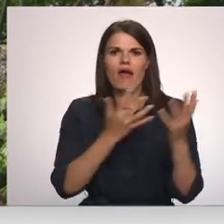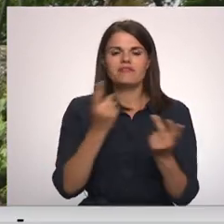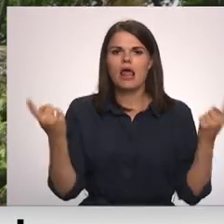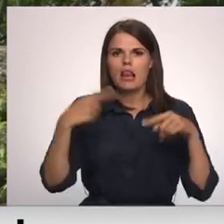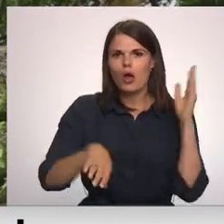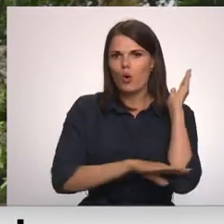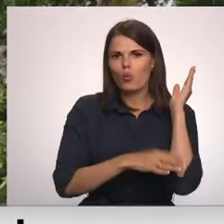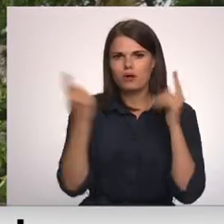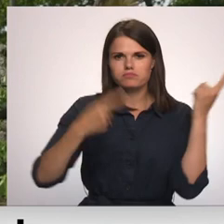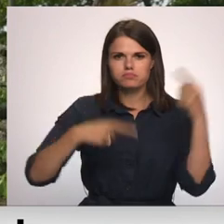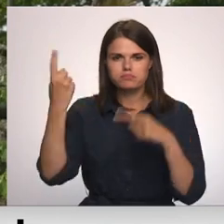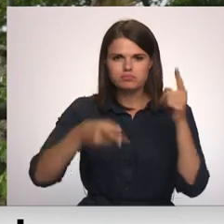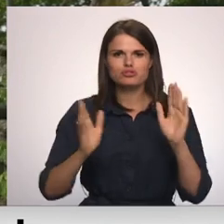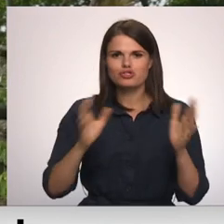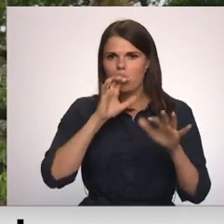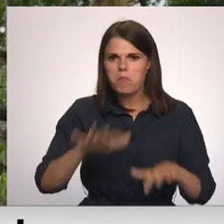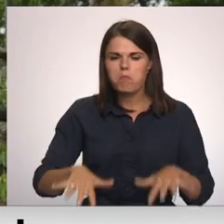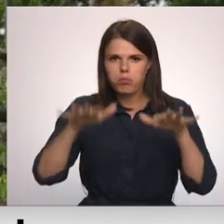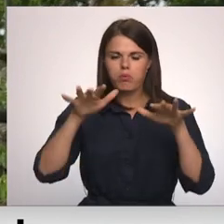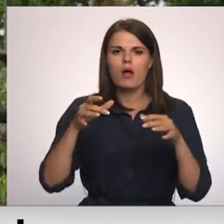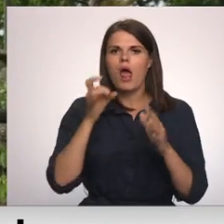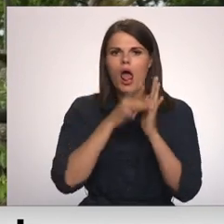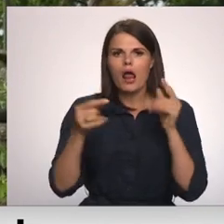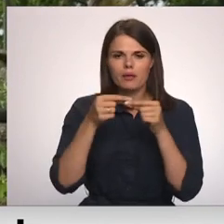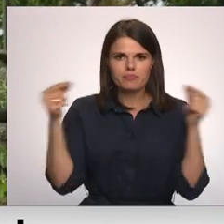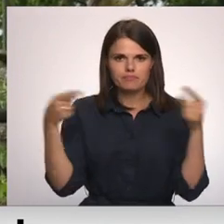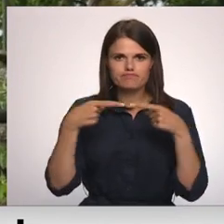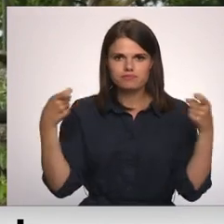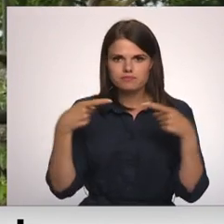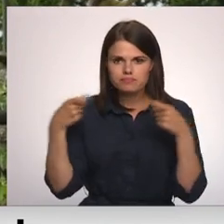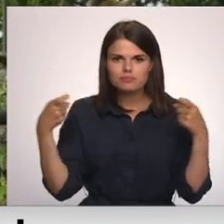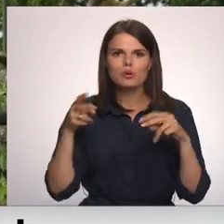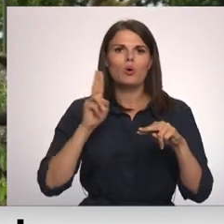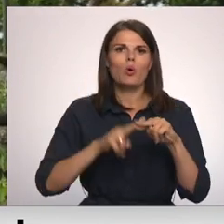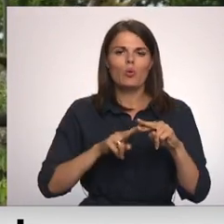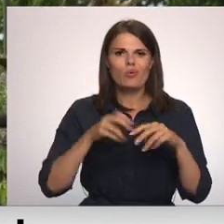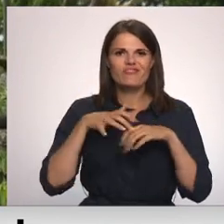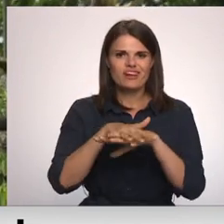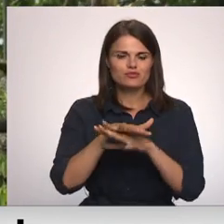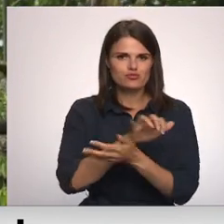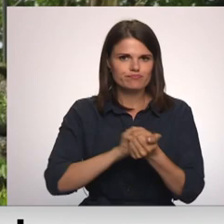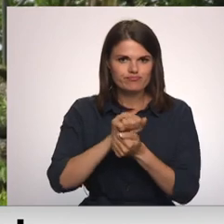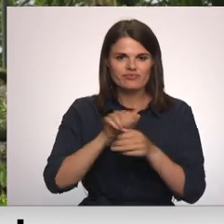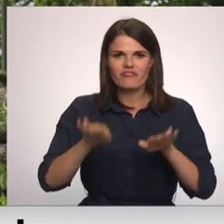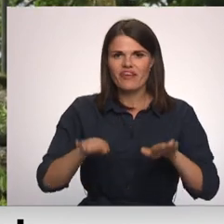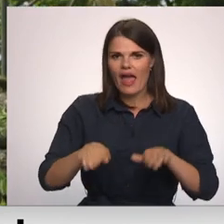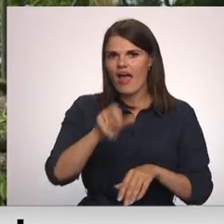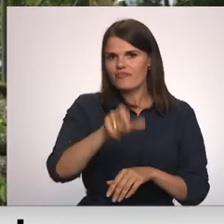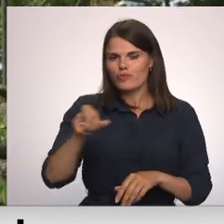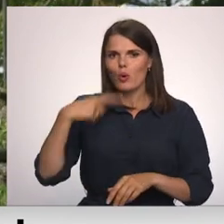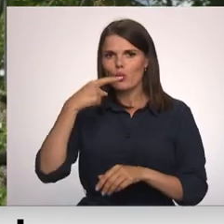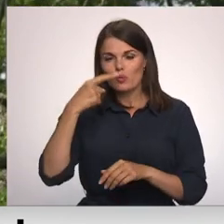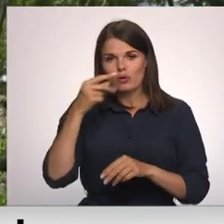koki pārpludināti, ceļi pārrautas elektrolīnijas un cietus infrastruktūra. Vietēji atzīst, ka sakopšanas darbi